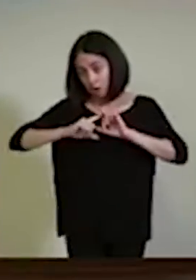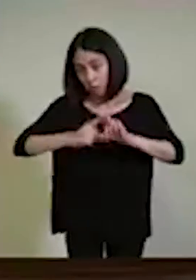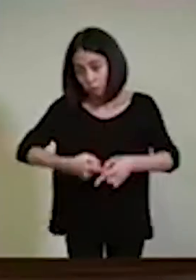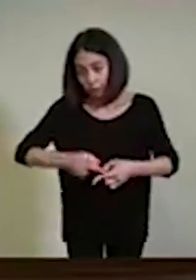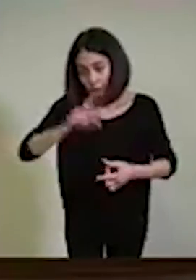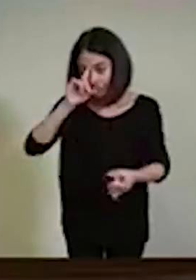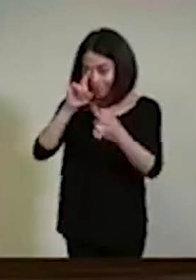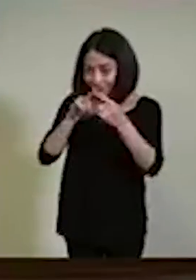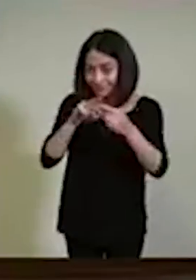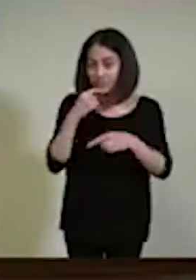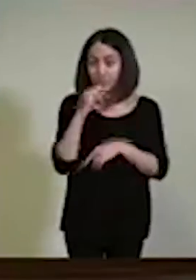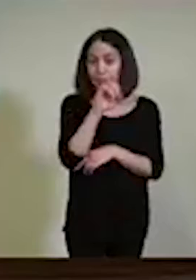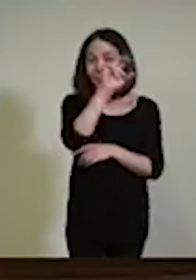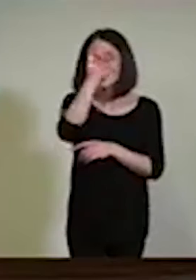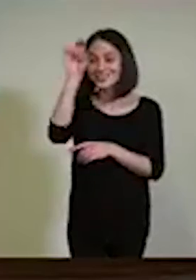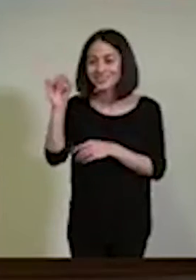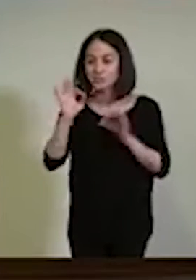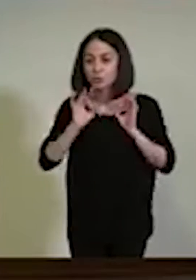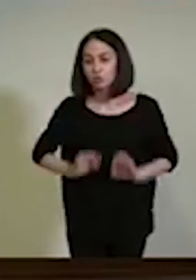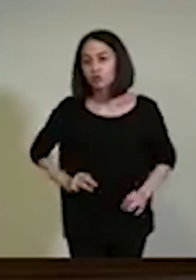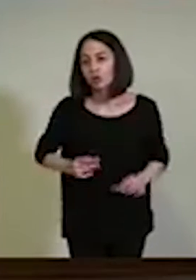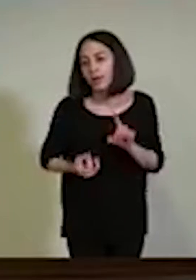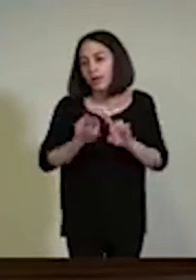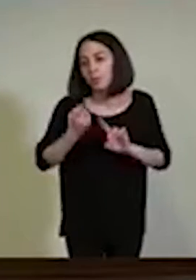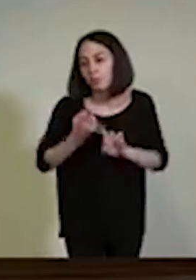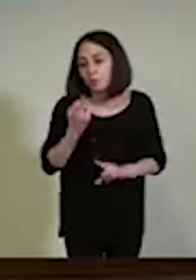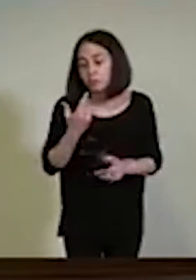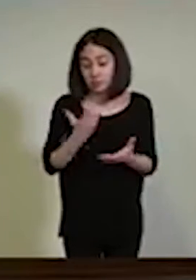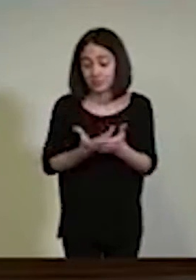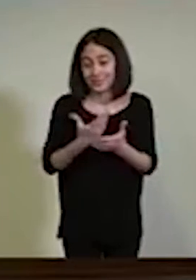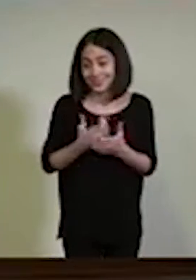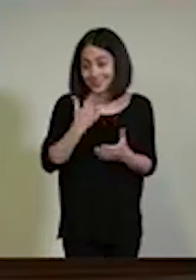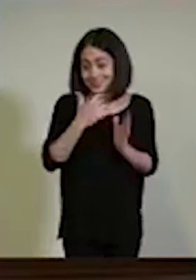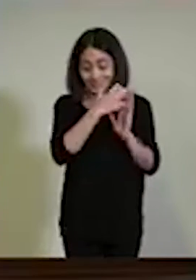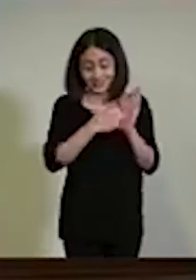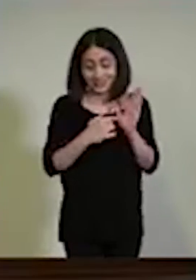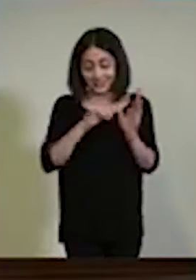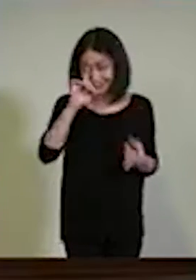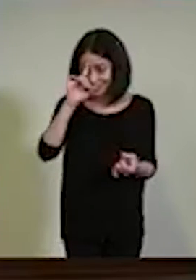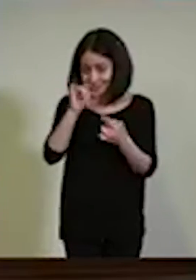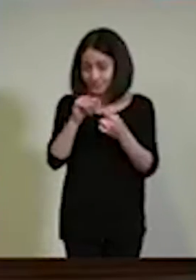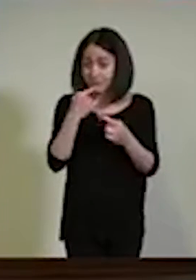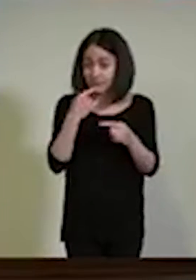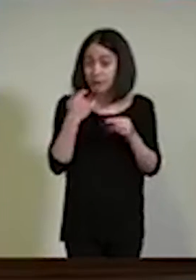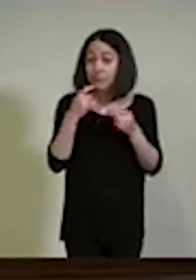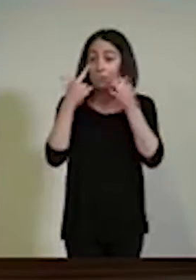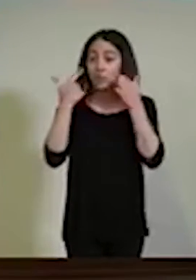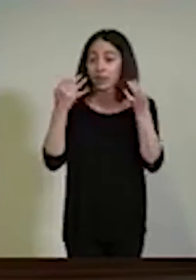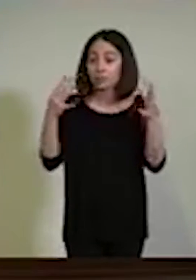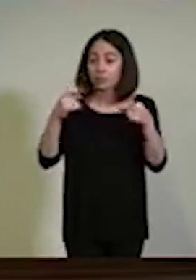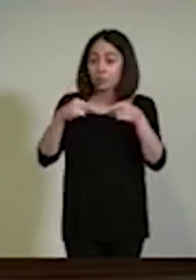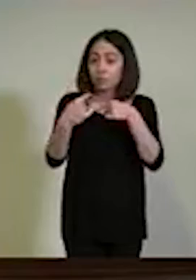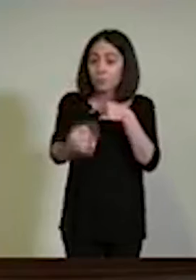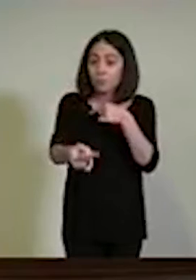scolaires. Cette délibération porte donc sur un séjour organisé au printemps prochain.